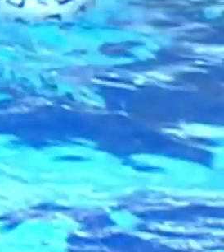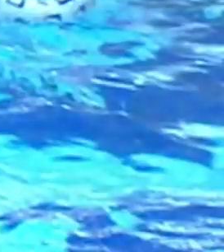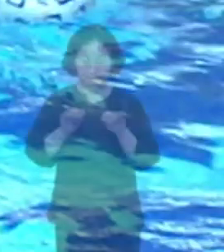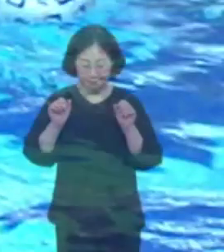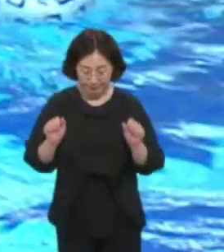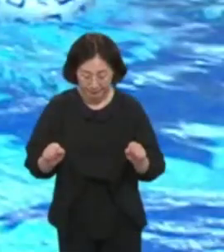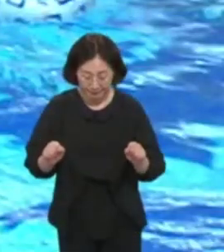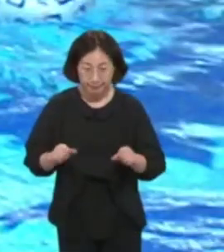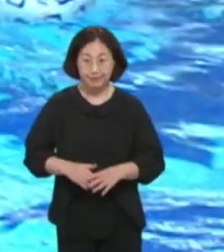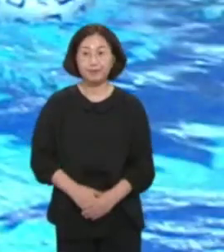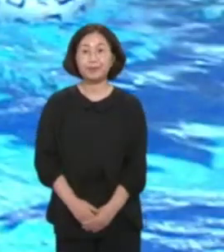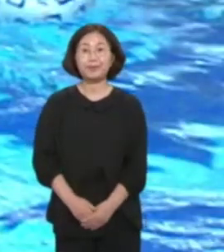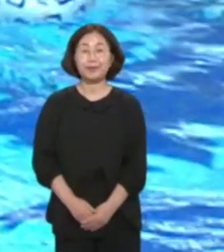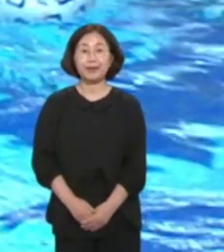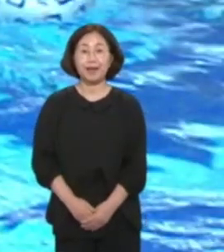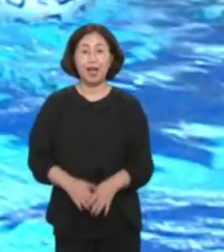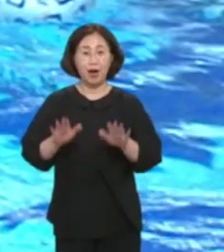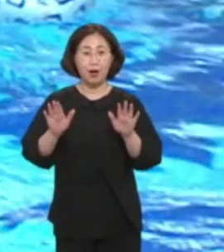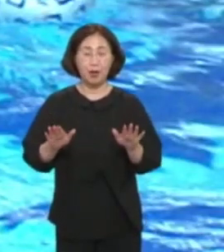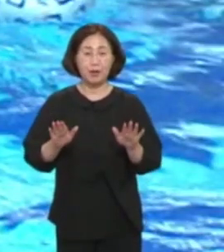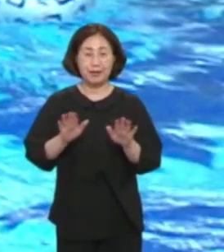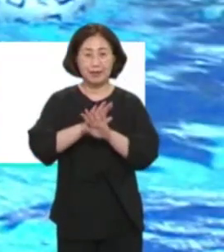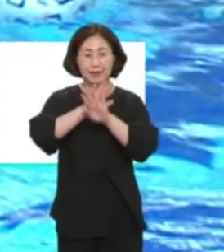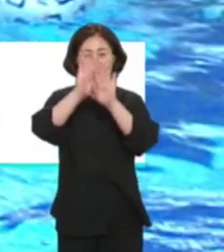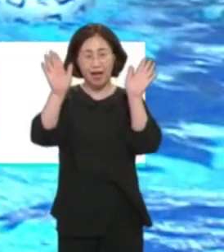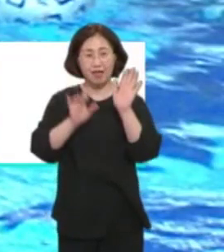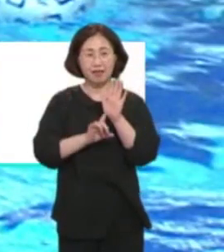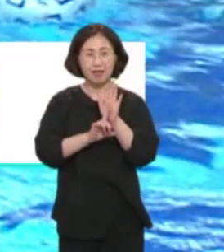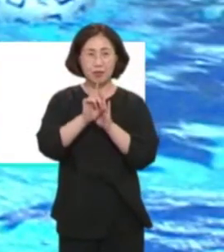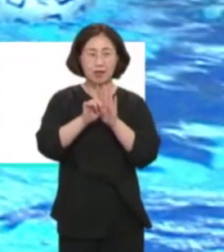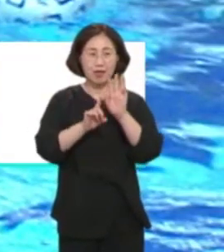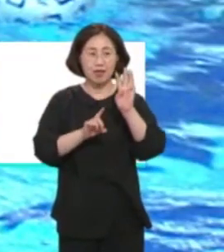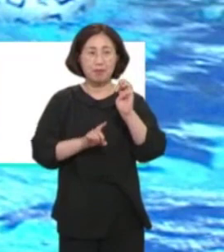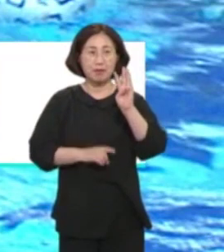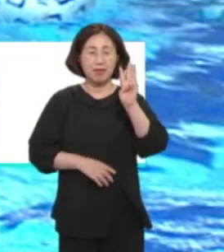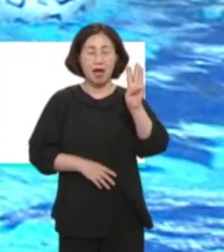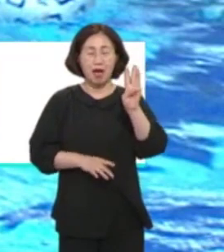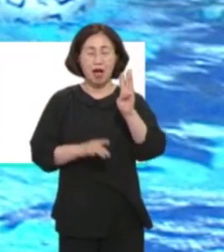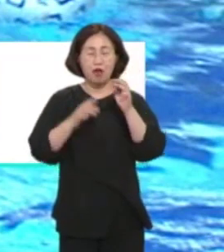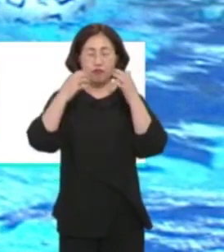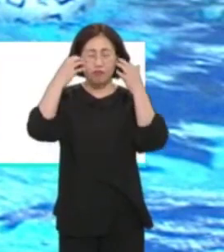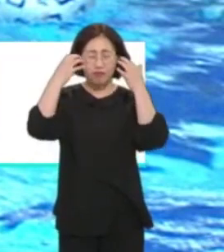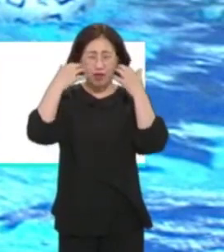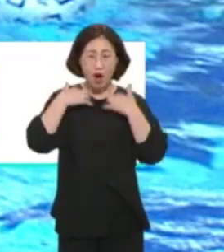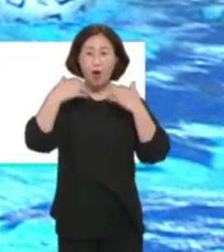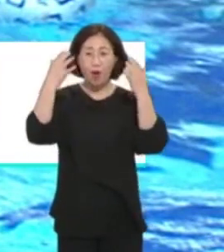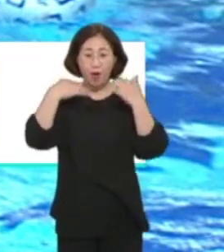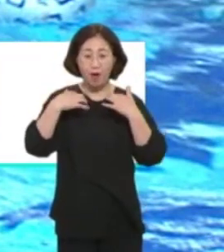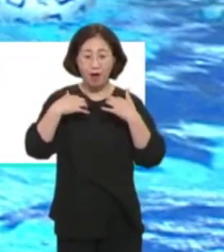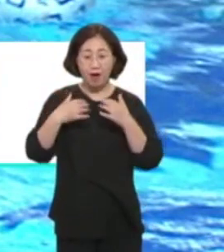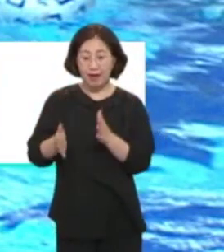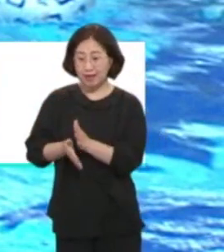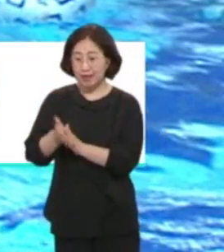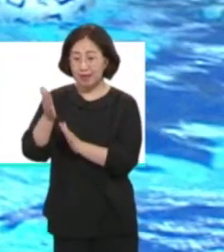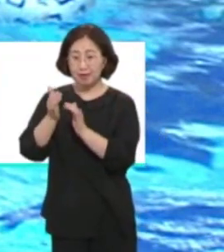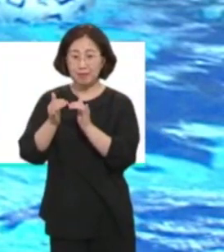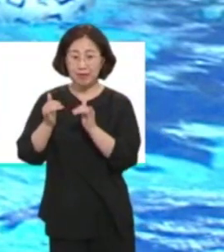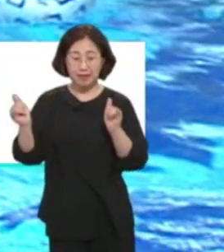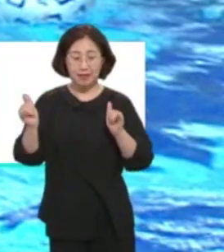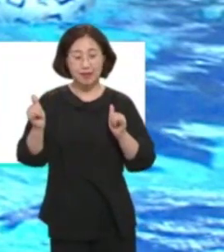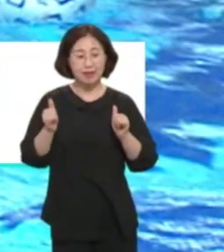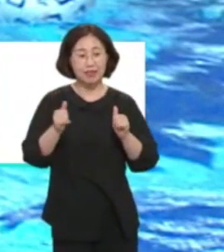여러분 안녕하십니까? 오늘 낮 최고 기온이 33도 가까이 오르는 등 때이른 폭염이 찾아오면서